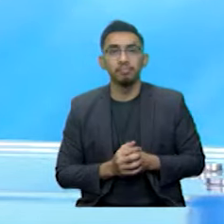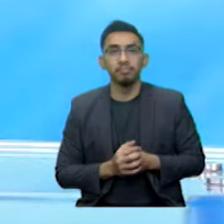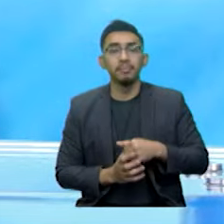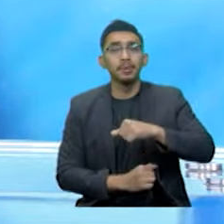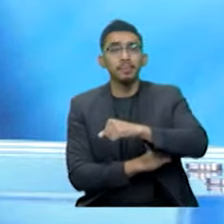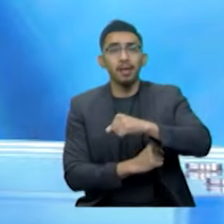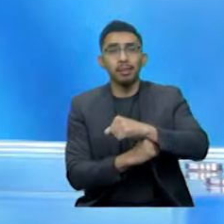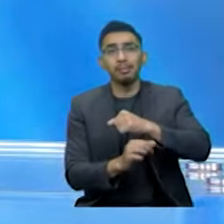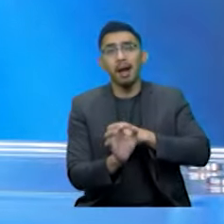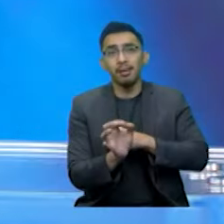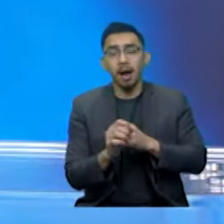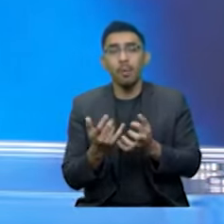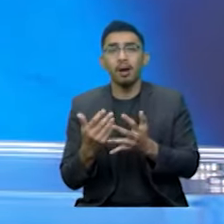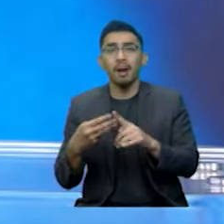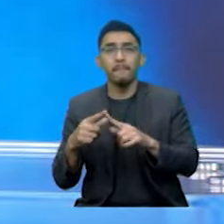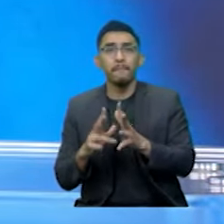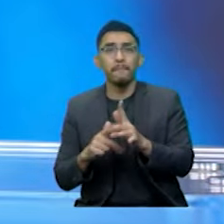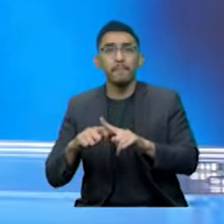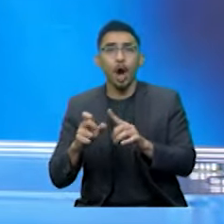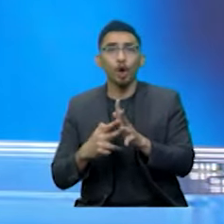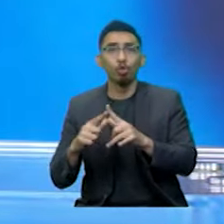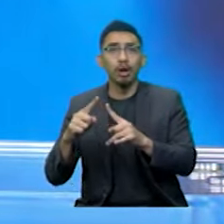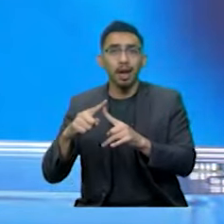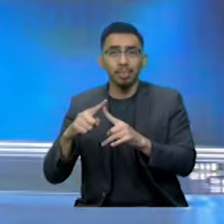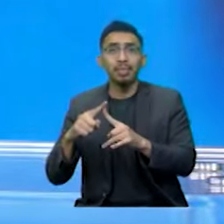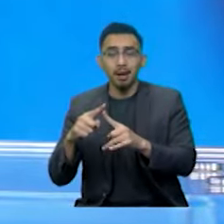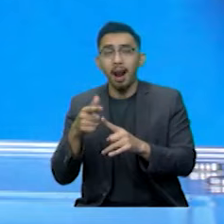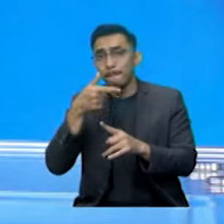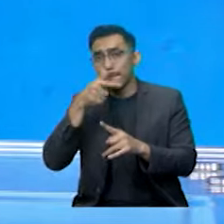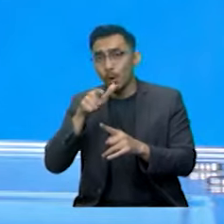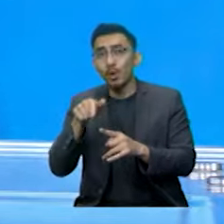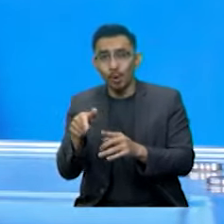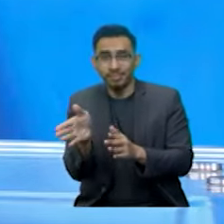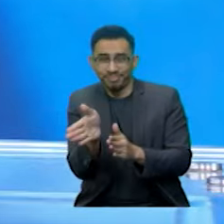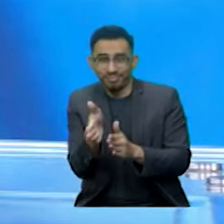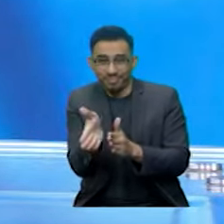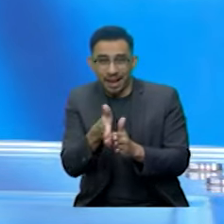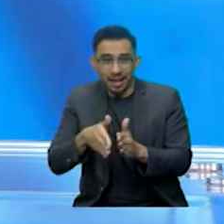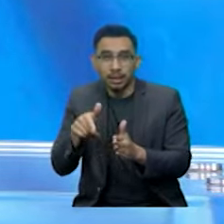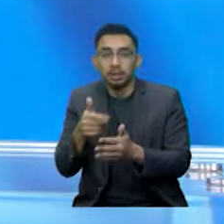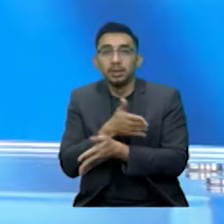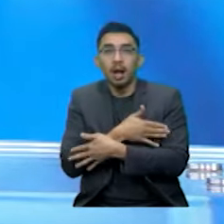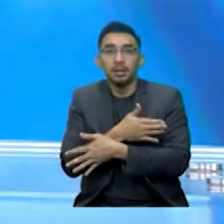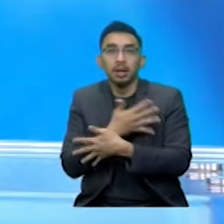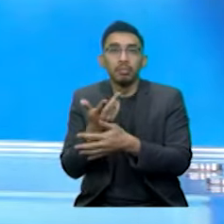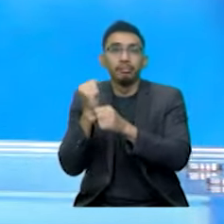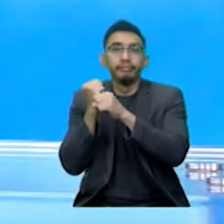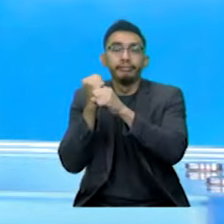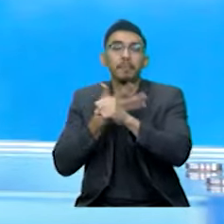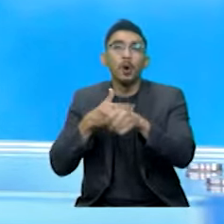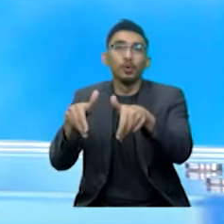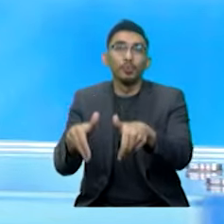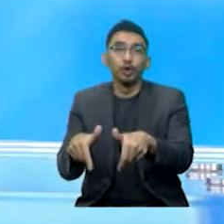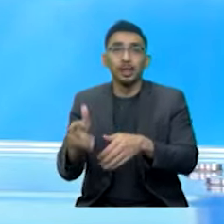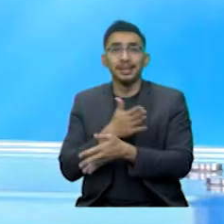Pemirsa, karena tak ada jembatan, warga Bangkunat Pesisir Barat Lampung terpaksa menghanyutkan jenazah seorang warga yang akan dimakamkan. Jenazah